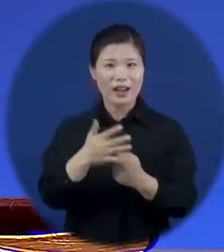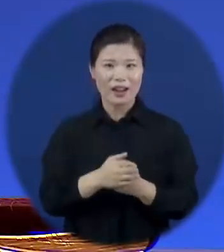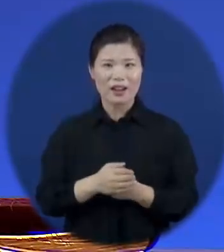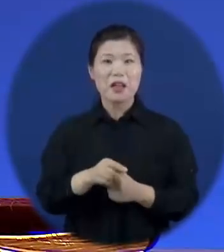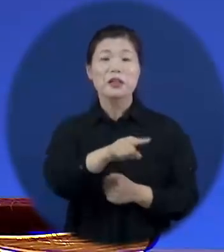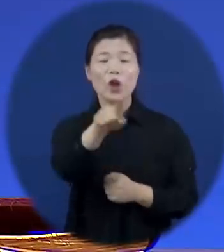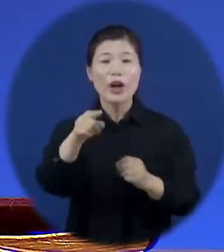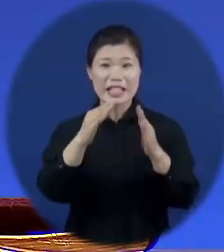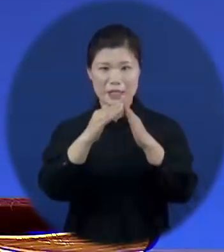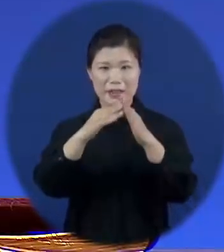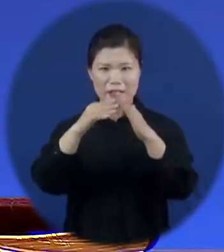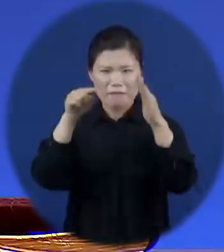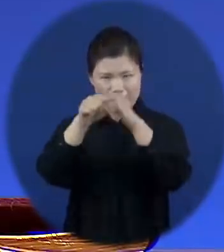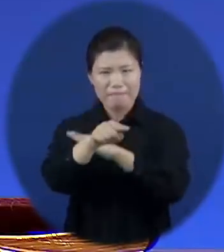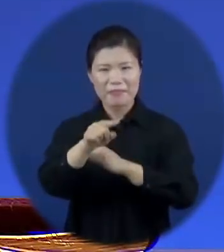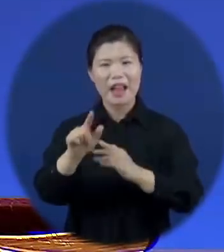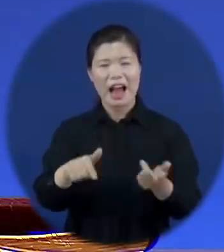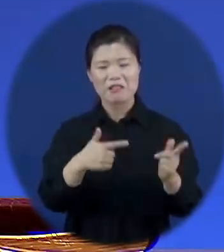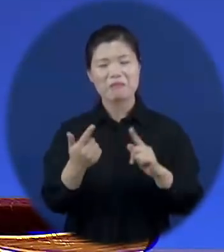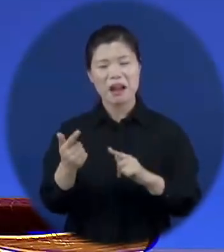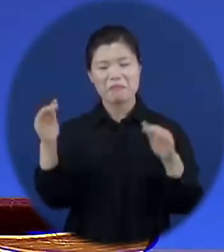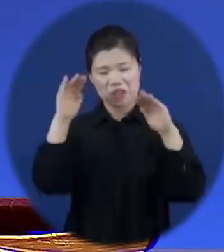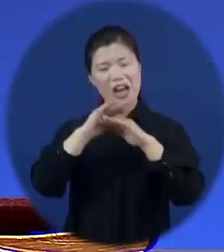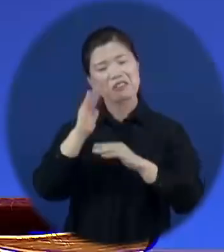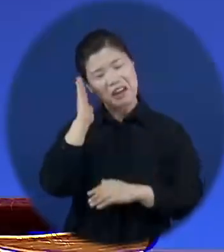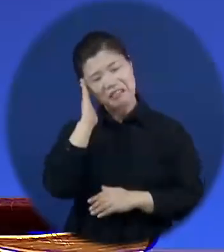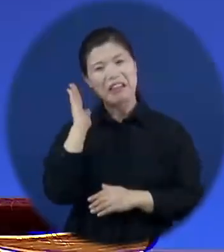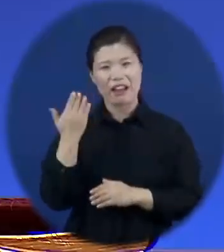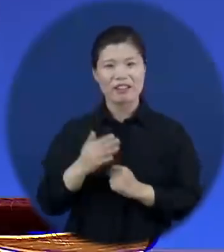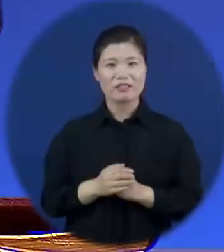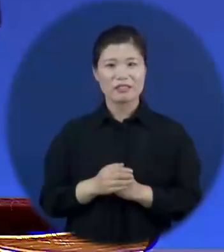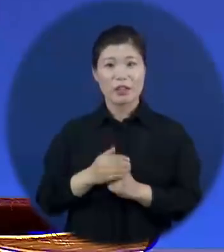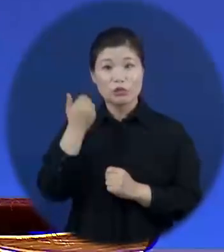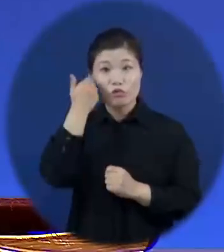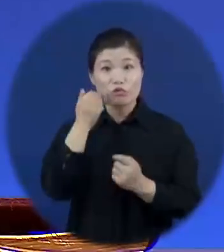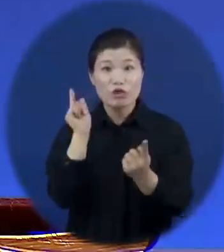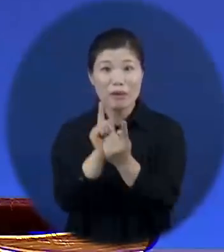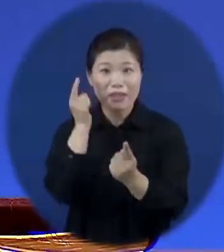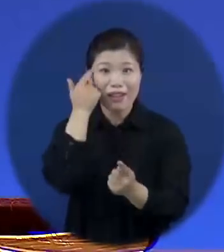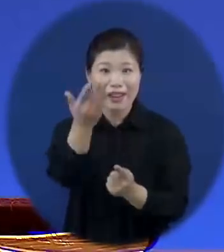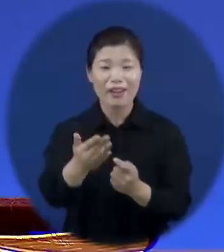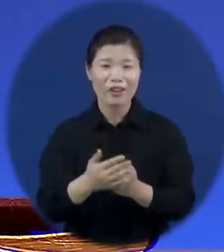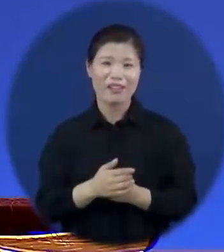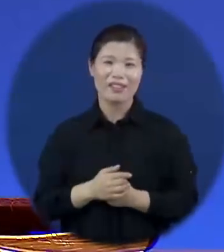너희 집에서 하룻밤 자야 되겠다. 누굴까요?